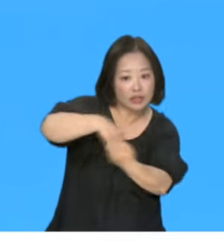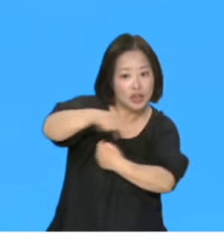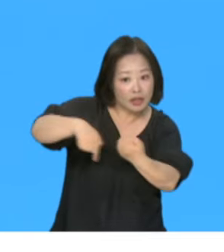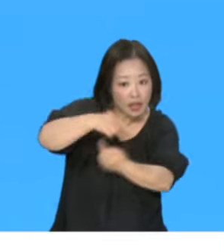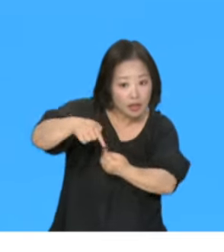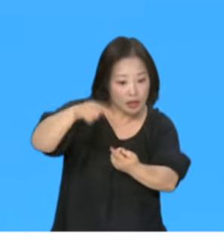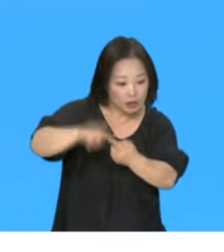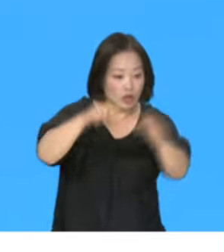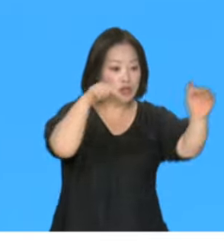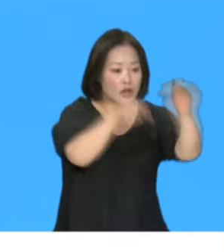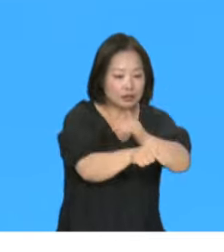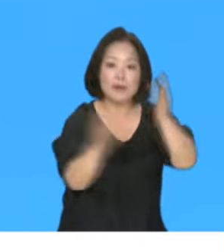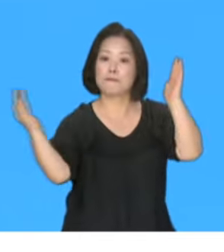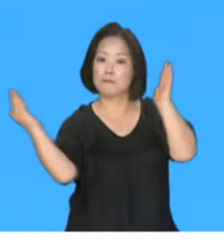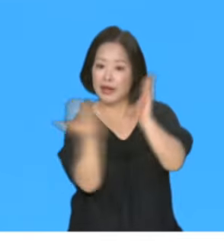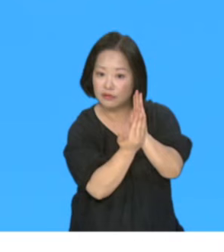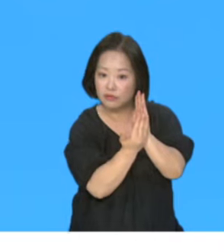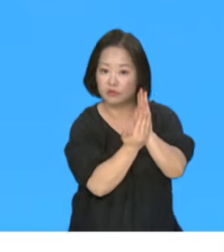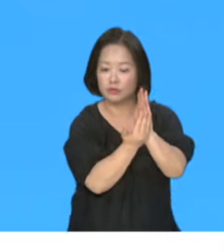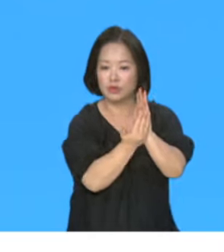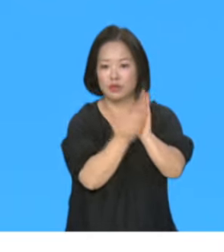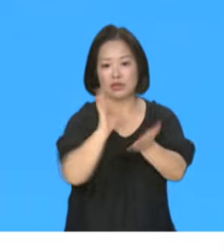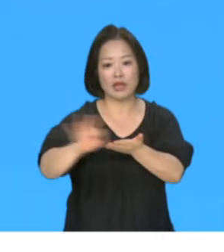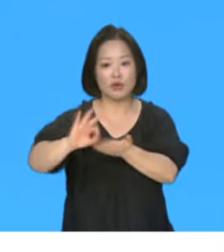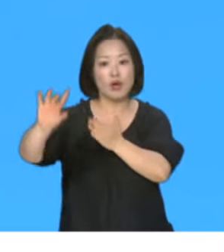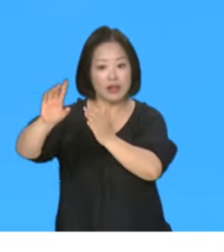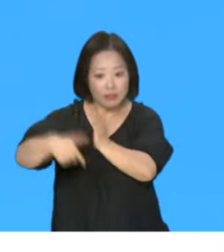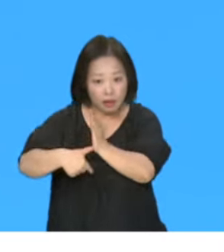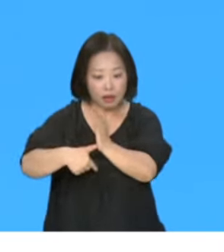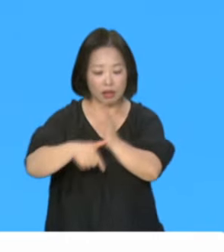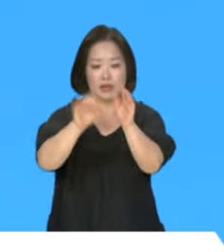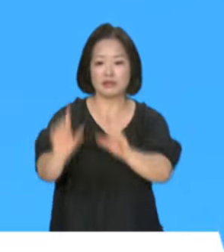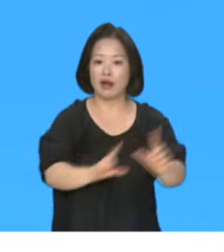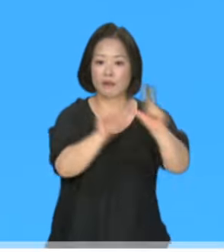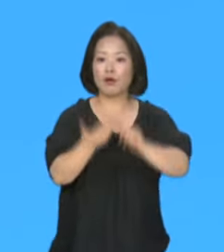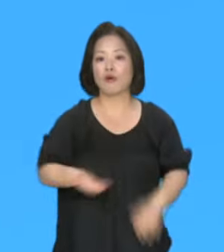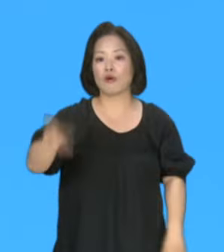현장 맞춤형으로 해야만 국민의 삶이 나아질 수 있습니다.